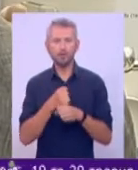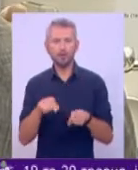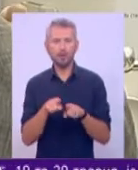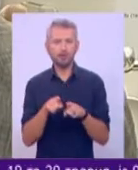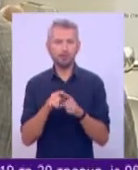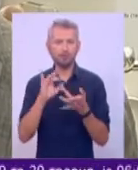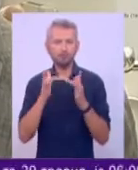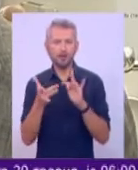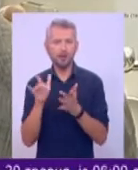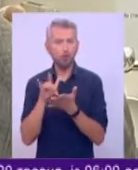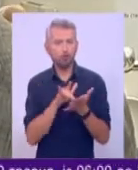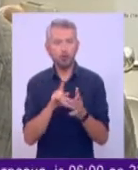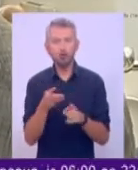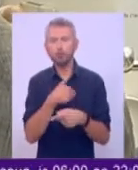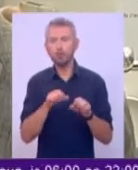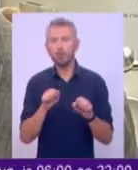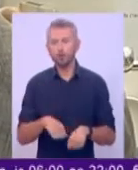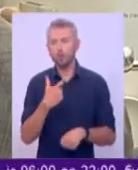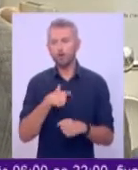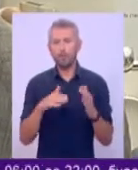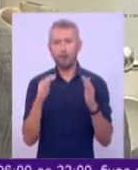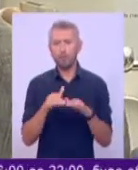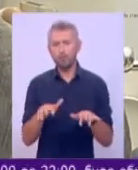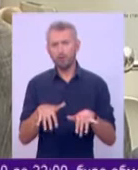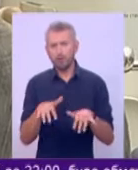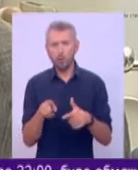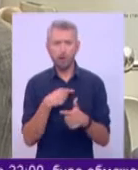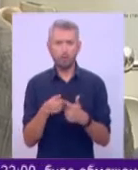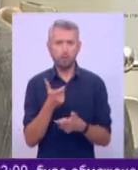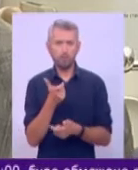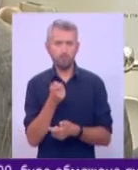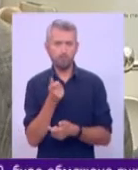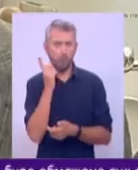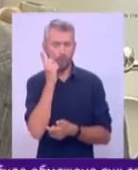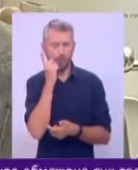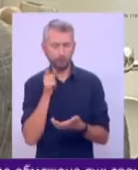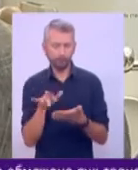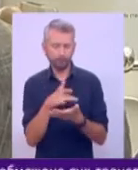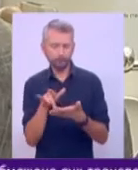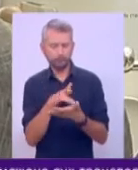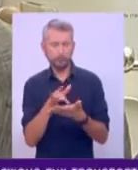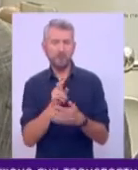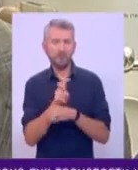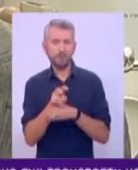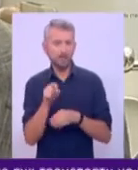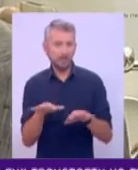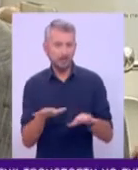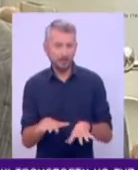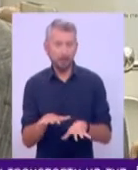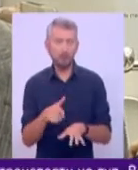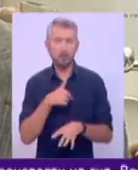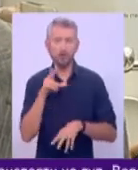щоб ми, наприклад, з вами могли у себе вдома за комп'ютером або з мобільного телефона відвідати ці місця. І ми вважаємо, що це